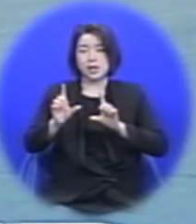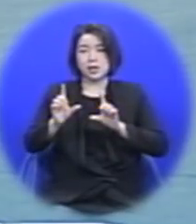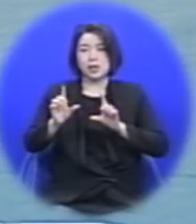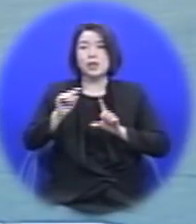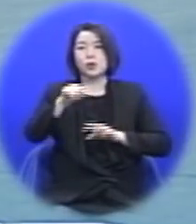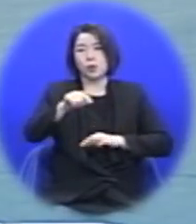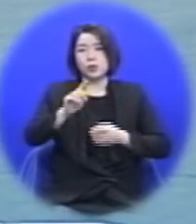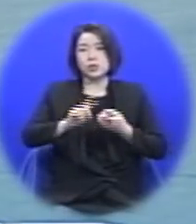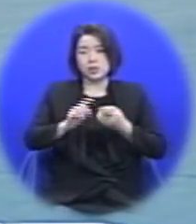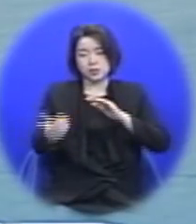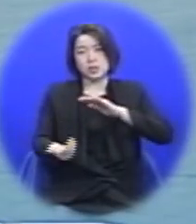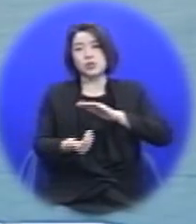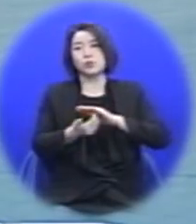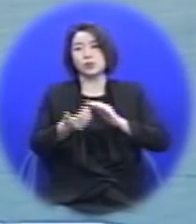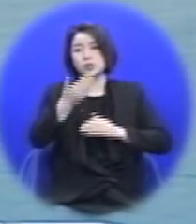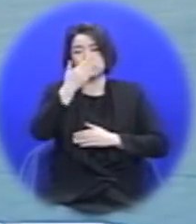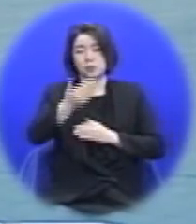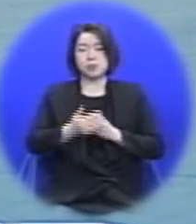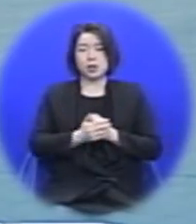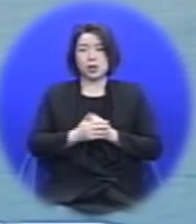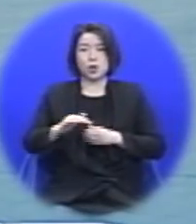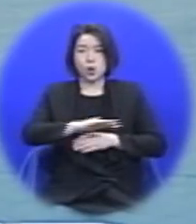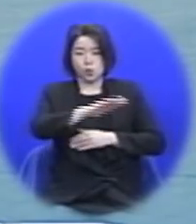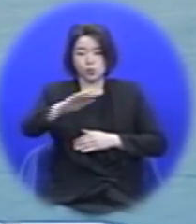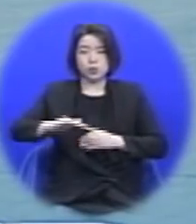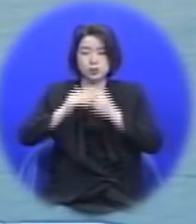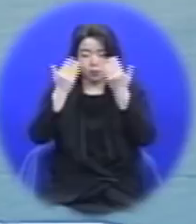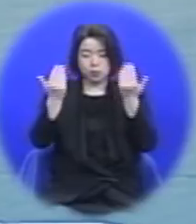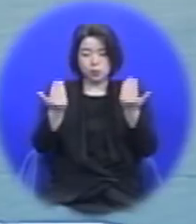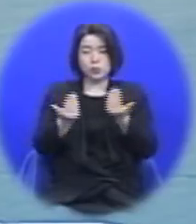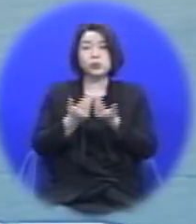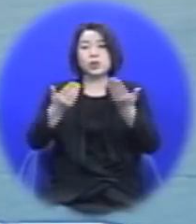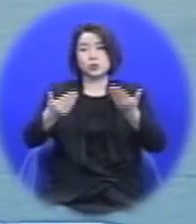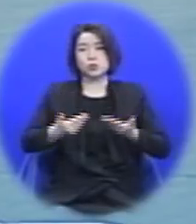이루어지는 역사입니다. 우리 모두에게 주어진 은혜예요.